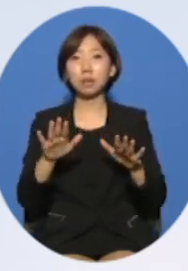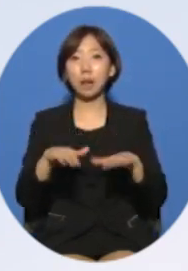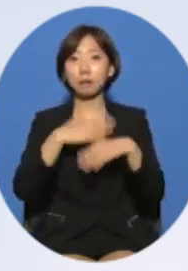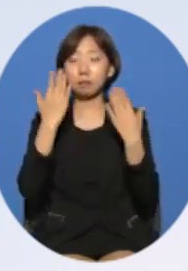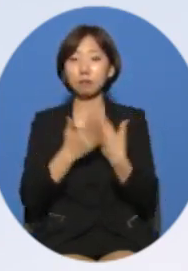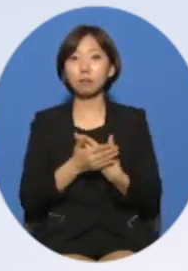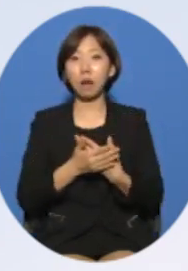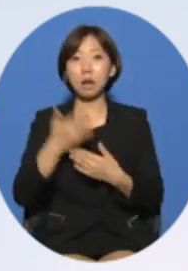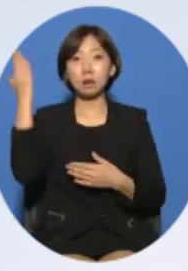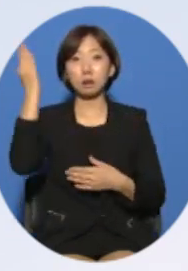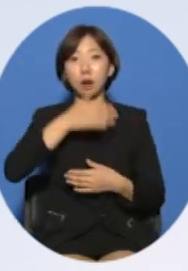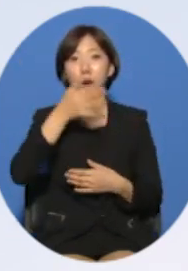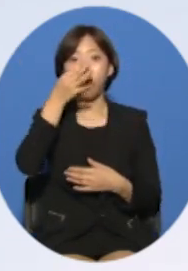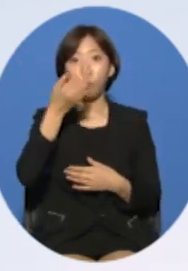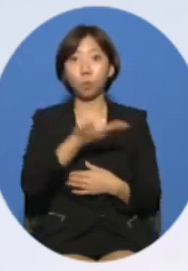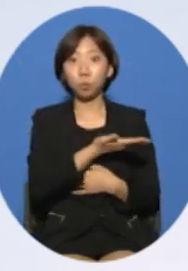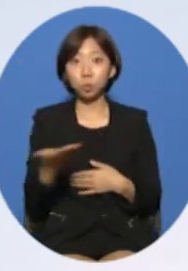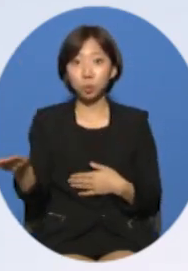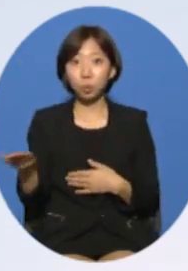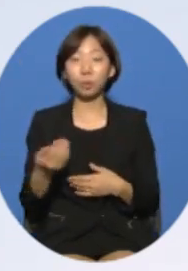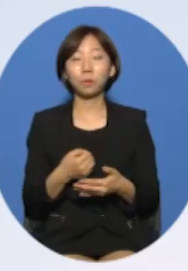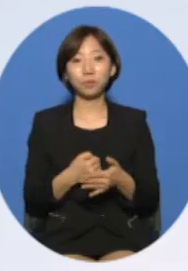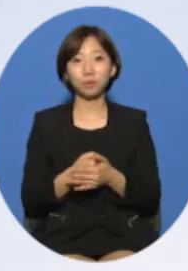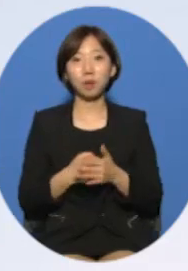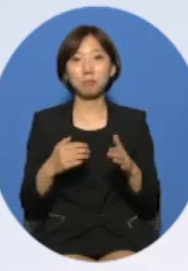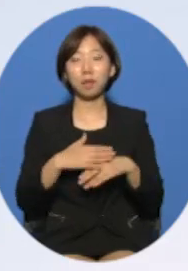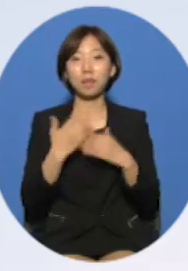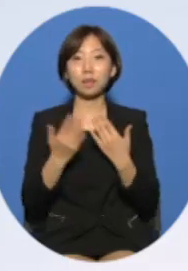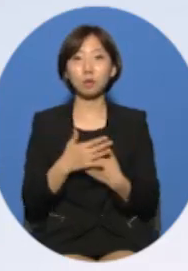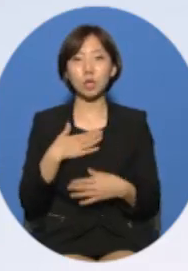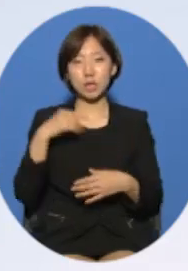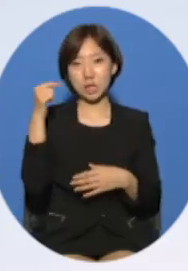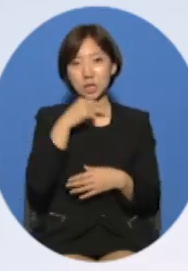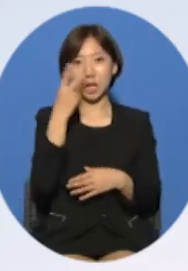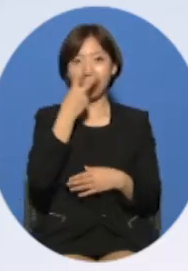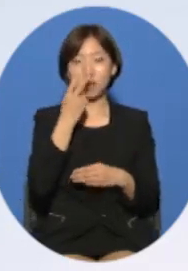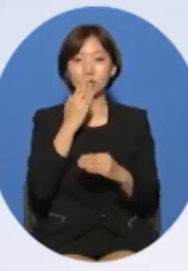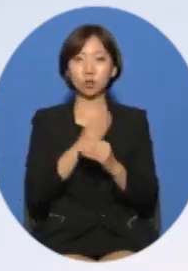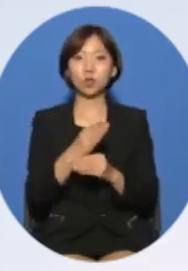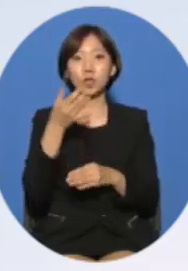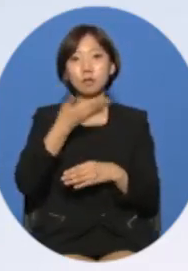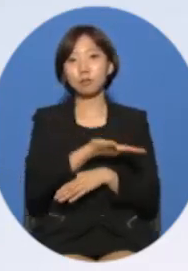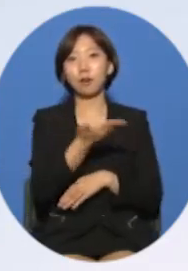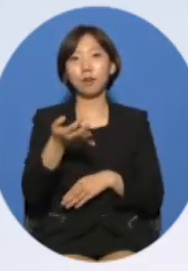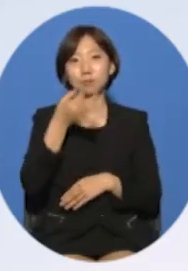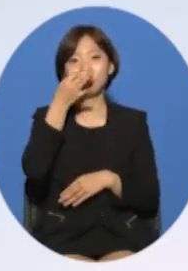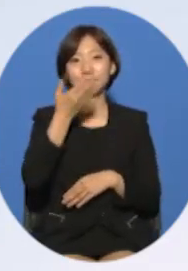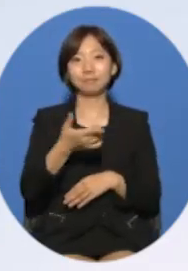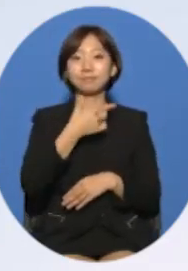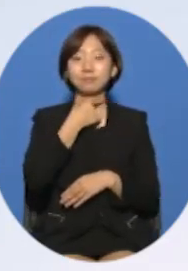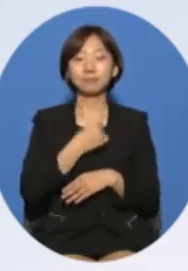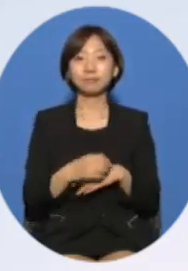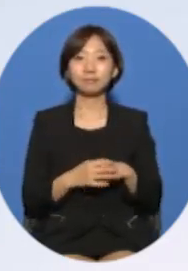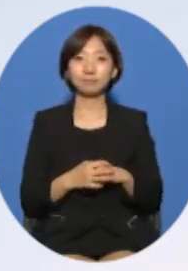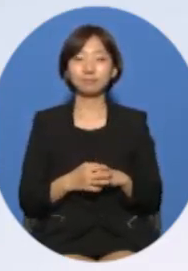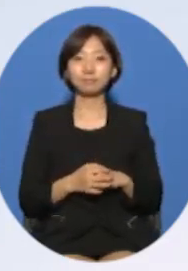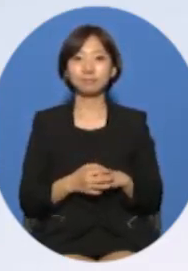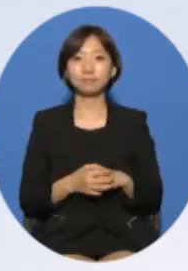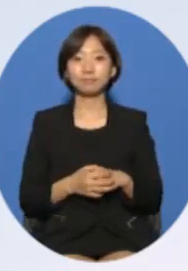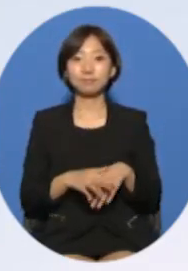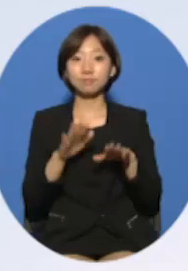시키면서 저희들이 그 철두철미하게 이렇게 관리하고 있다는 것을 보여줍니다. 지금은 보면은